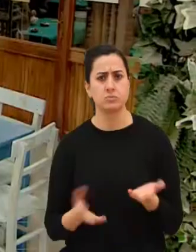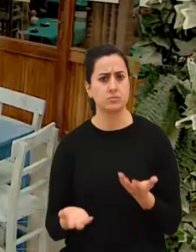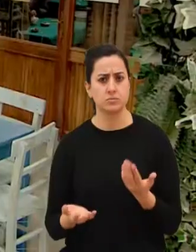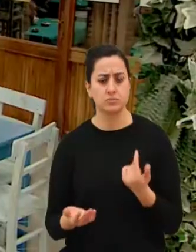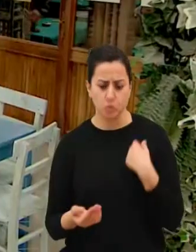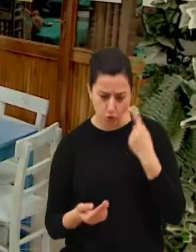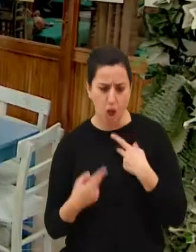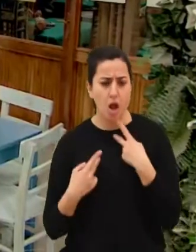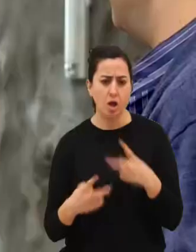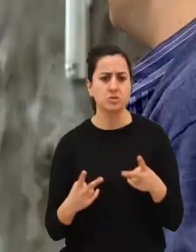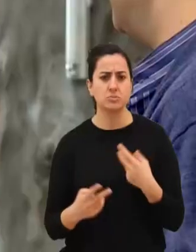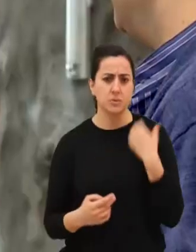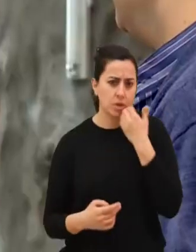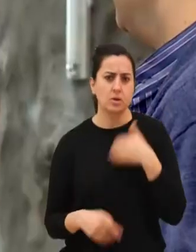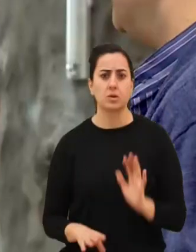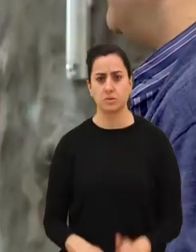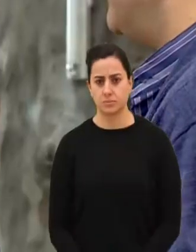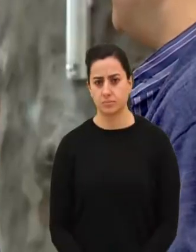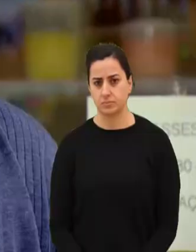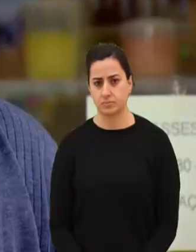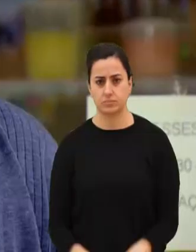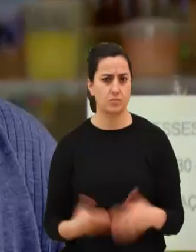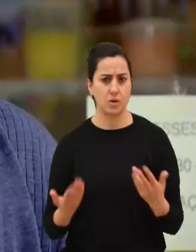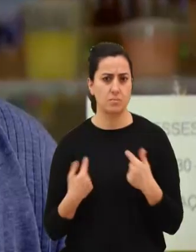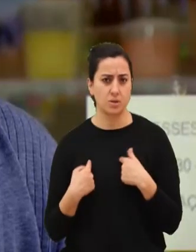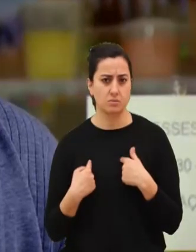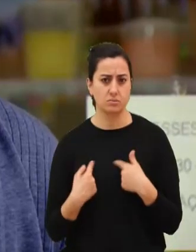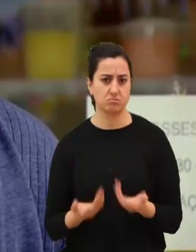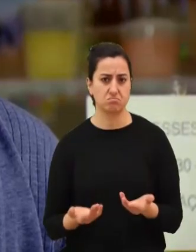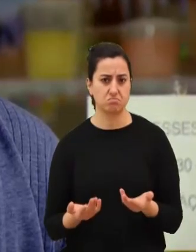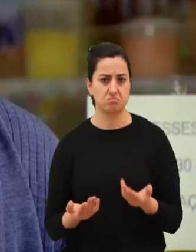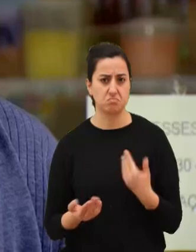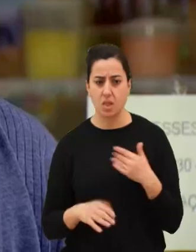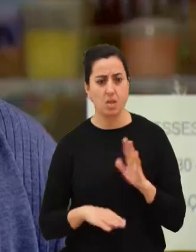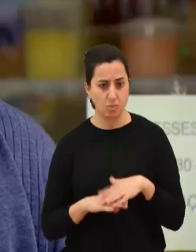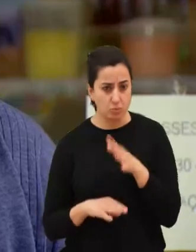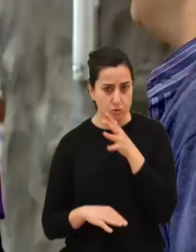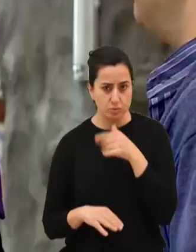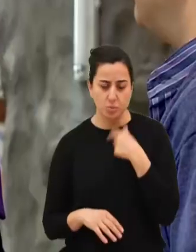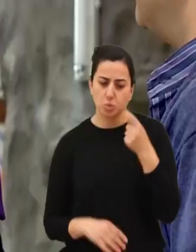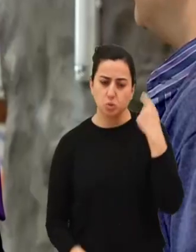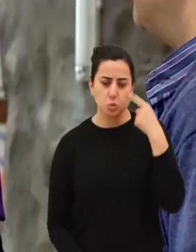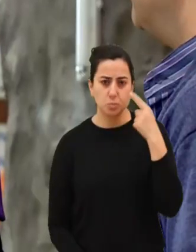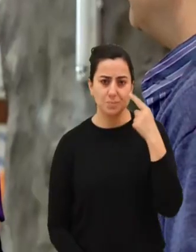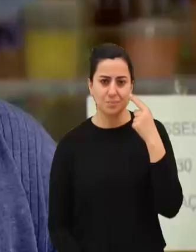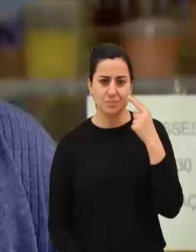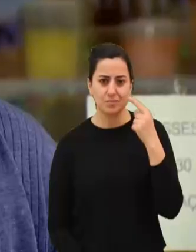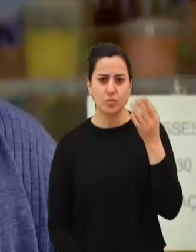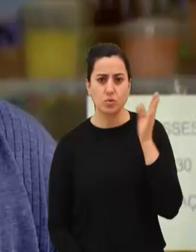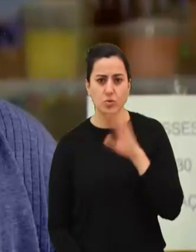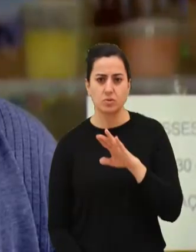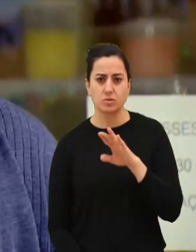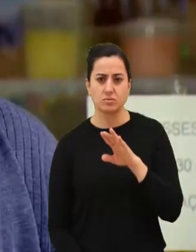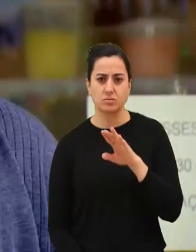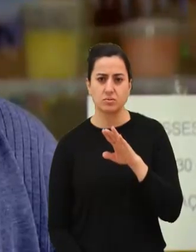ne düşünüyorsak onu söyleriz yani icabında. Hem ben ne yaptım biliyor musun? Biraz düşündüm. Hı. Ondan